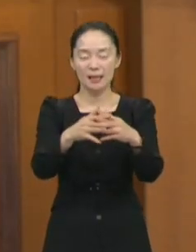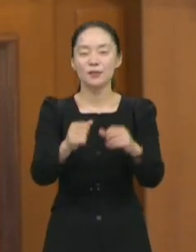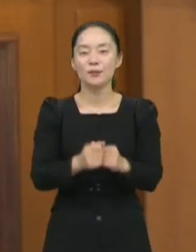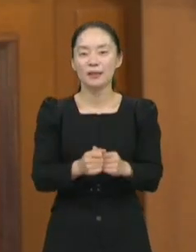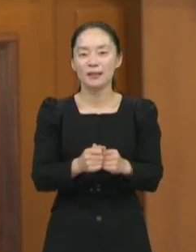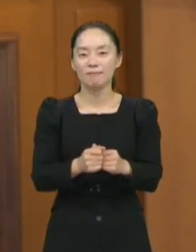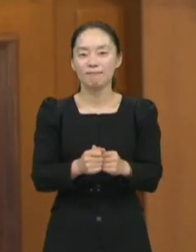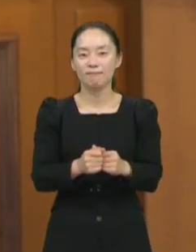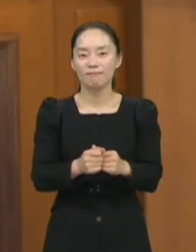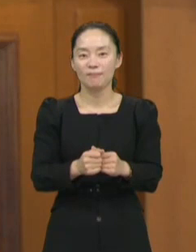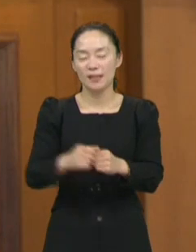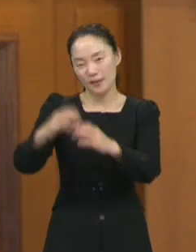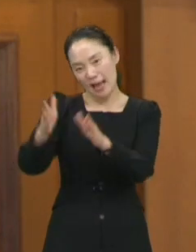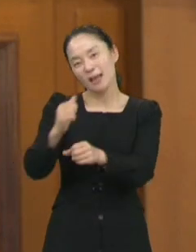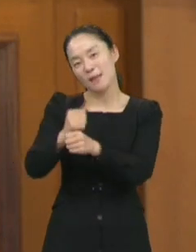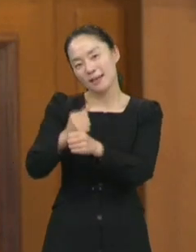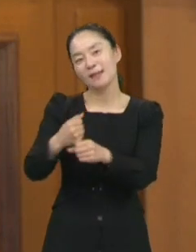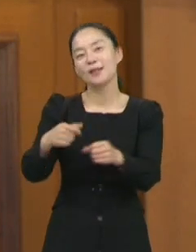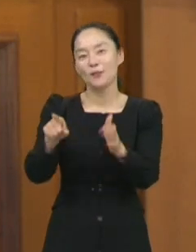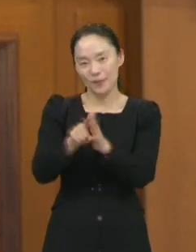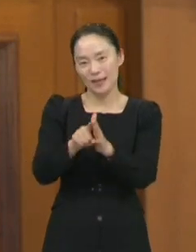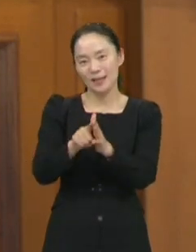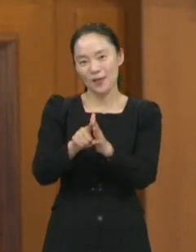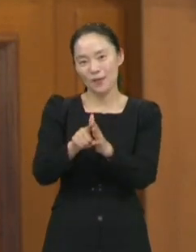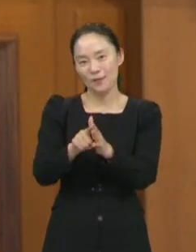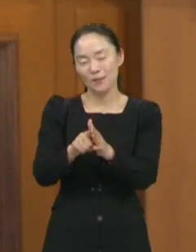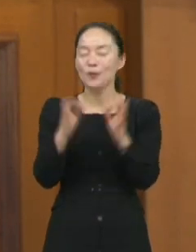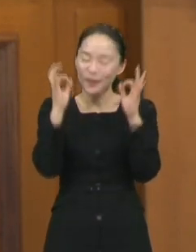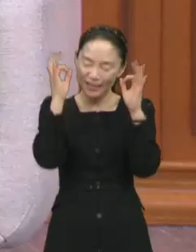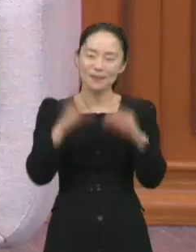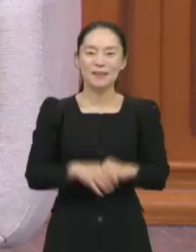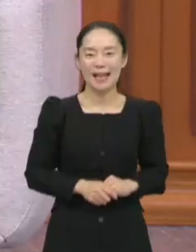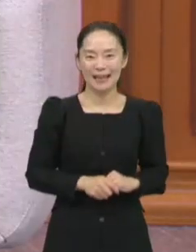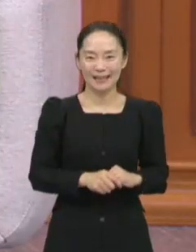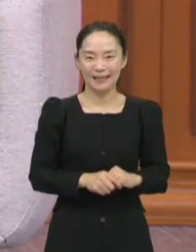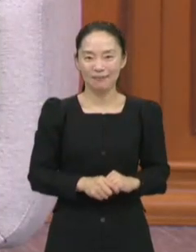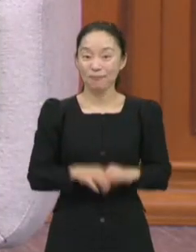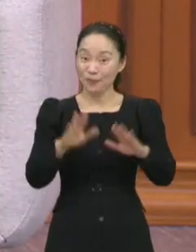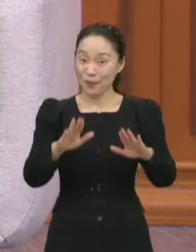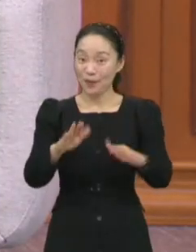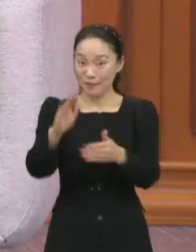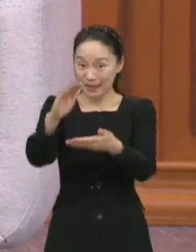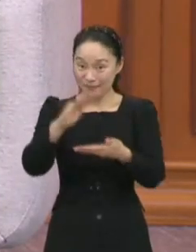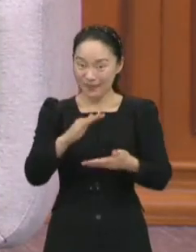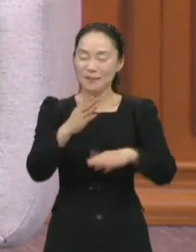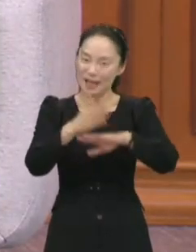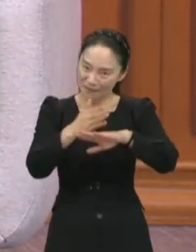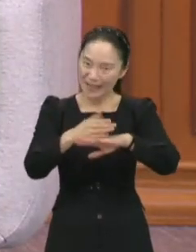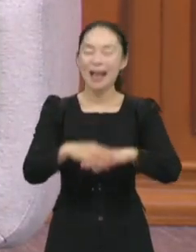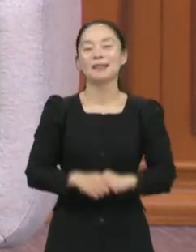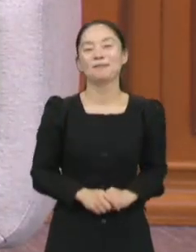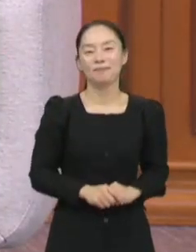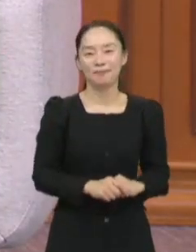있는 그런 당을 만들기 위해서 힘을 보태겠습니다네 오늘 말씀 고맙습니다 고맙습니다 l